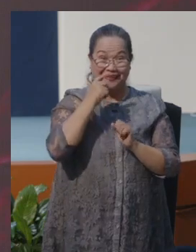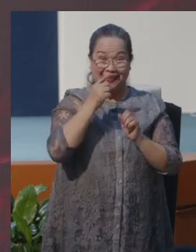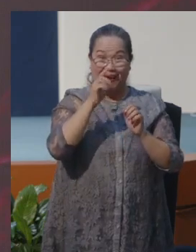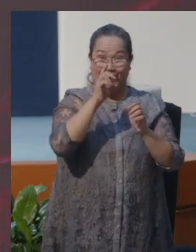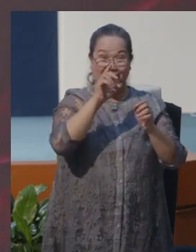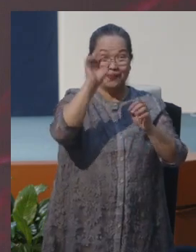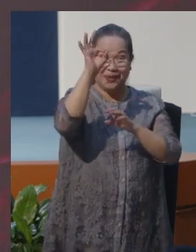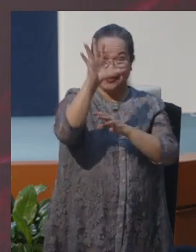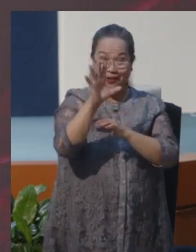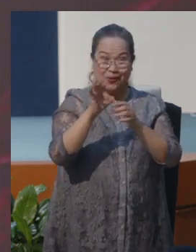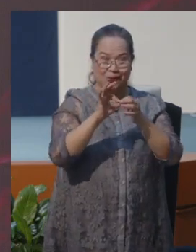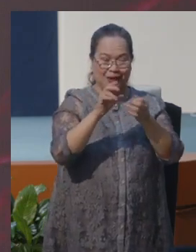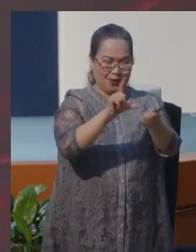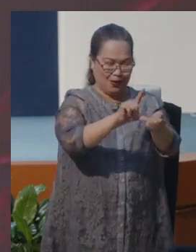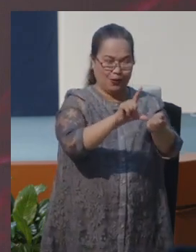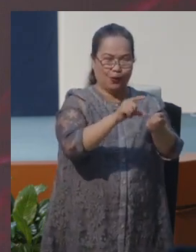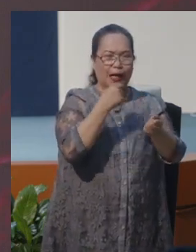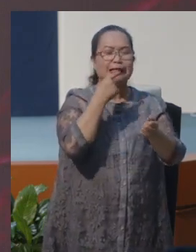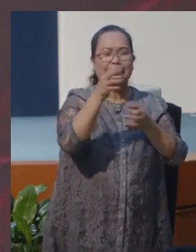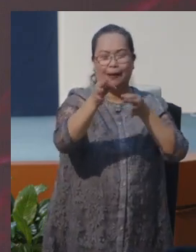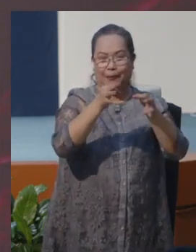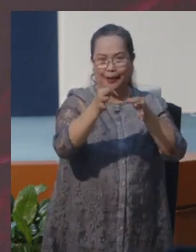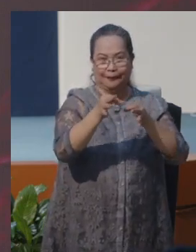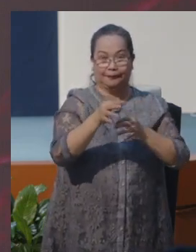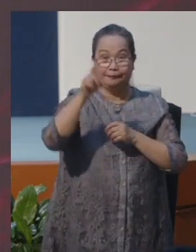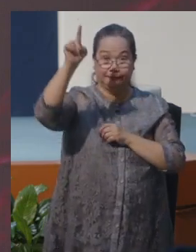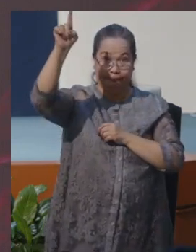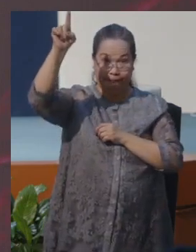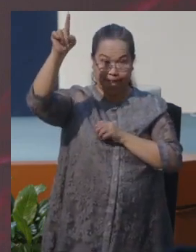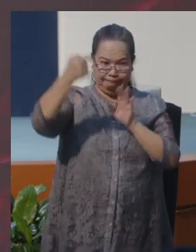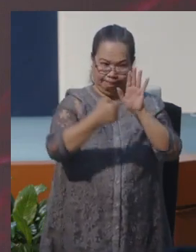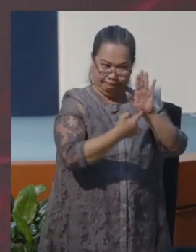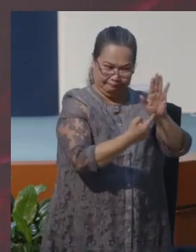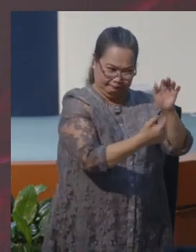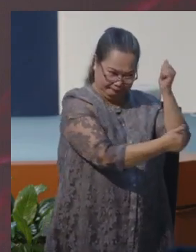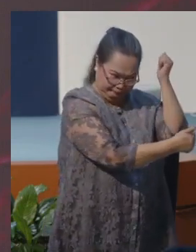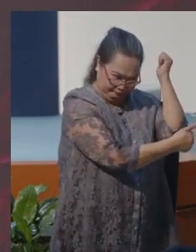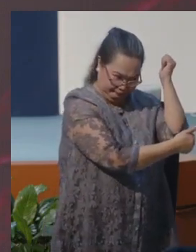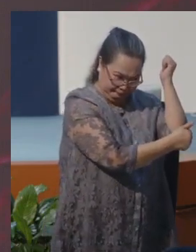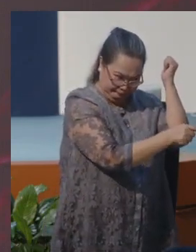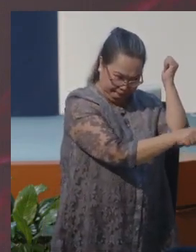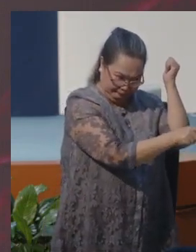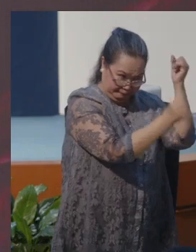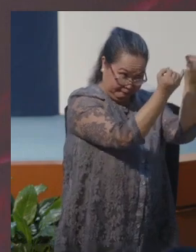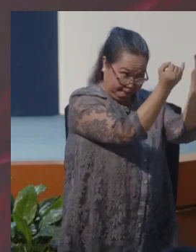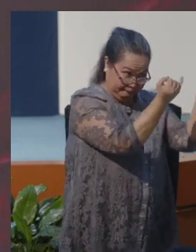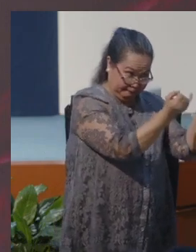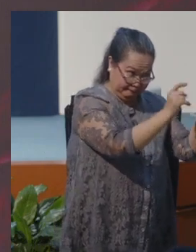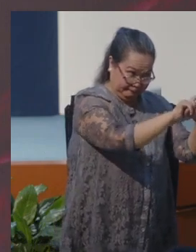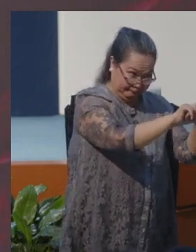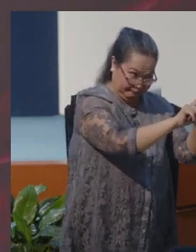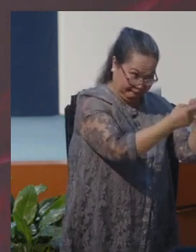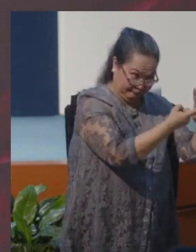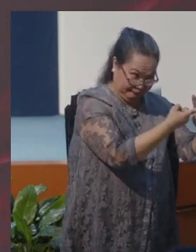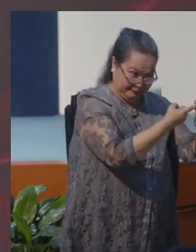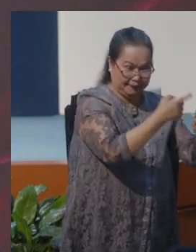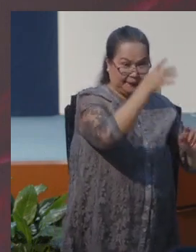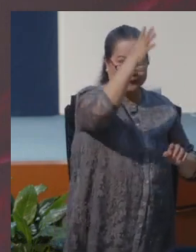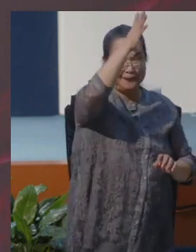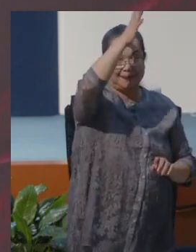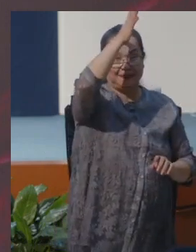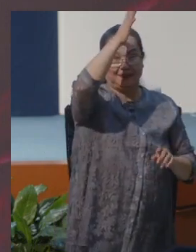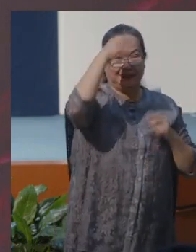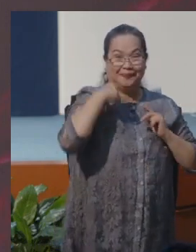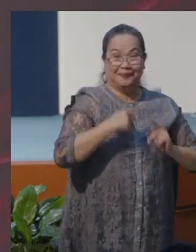sa Lucas ay ganito, "God chose Abraham, an idolater, to be his friend, and the father physically